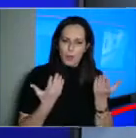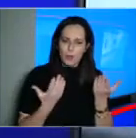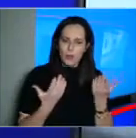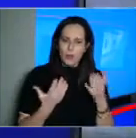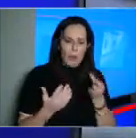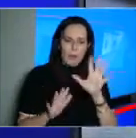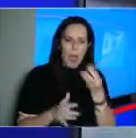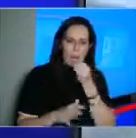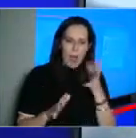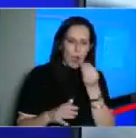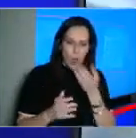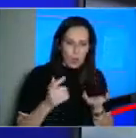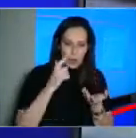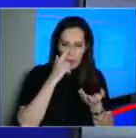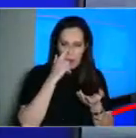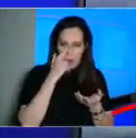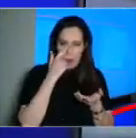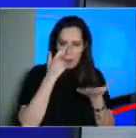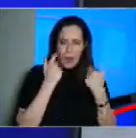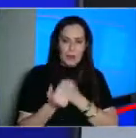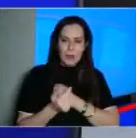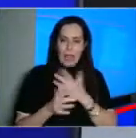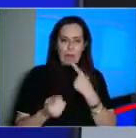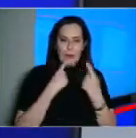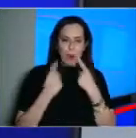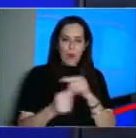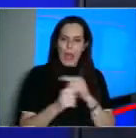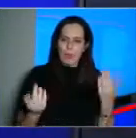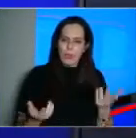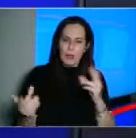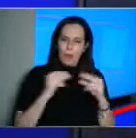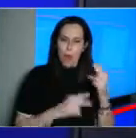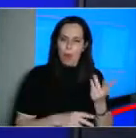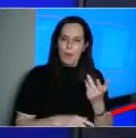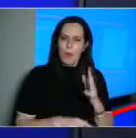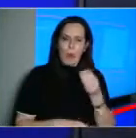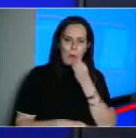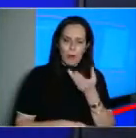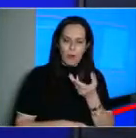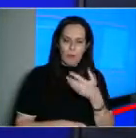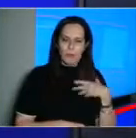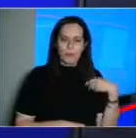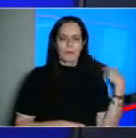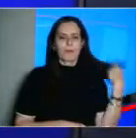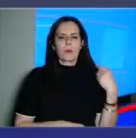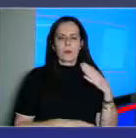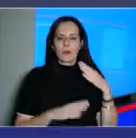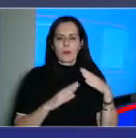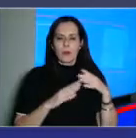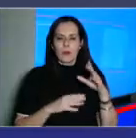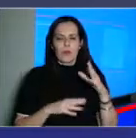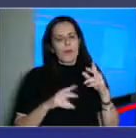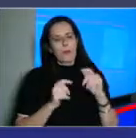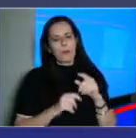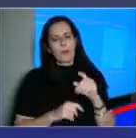לנו בתור למים. מה היה בעולם הדתי? איך הם דיברו אחד עם השני? אנחנו גם, את יודעת, הרבה אנשים חושבים, מעברות רומנטיזציה,